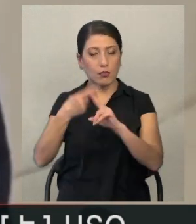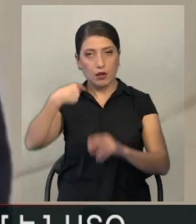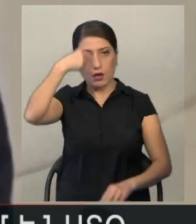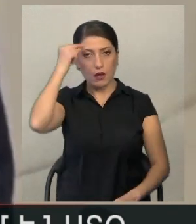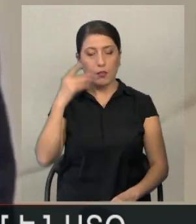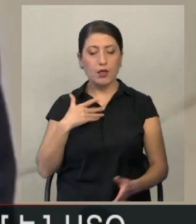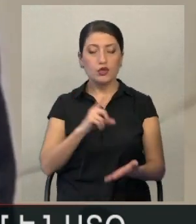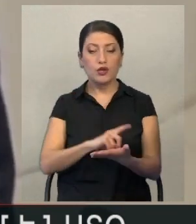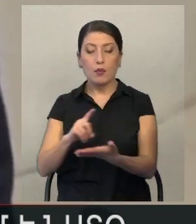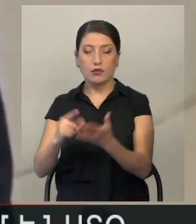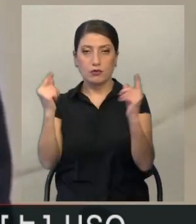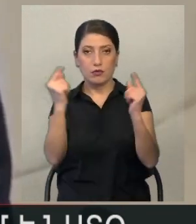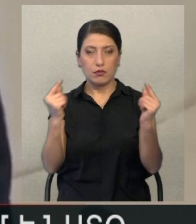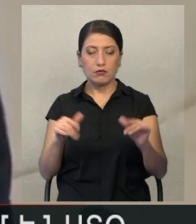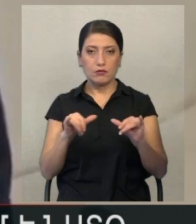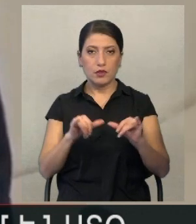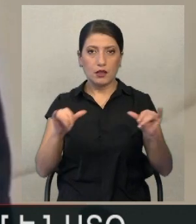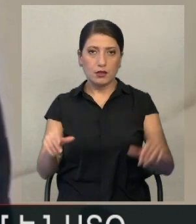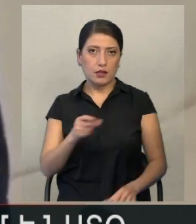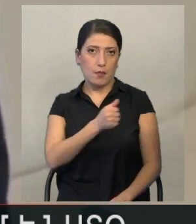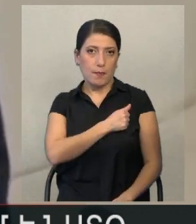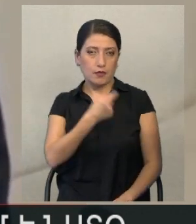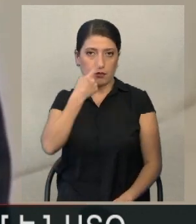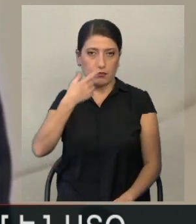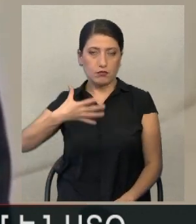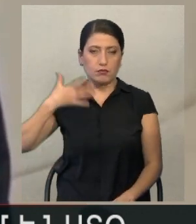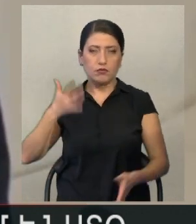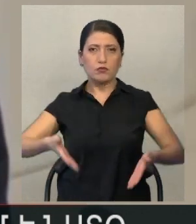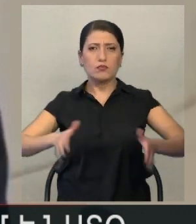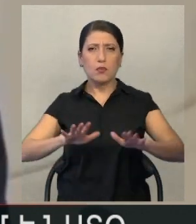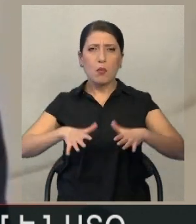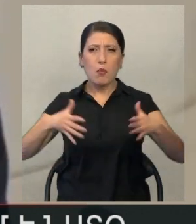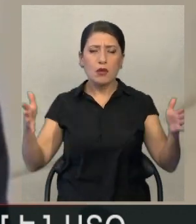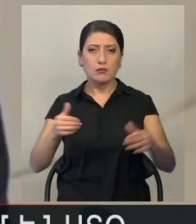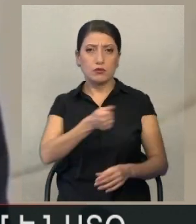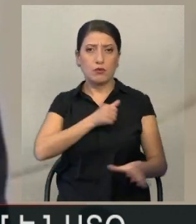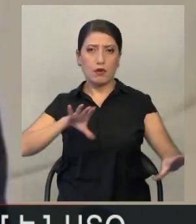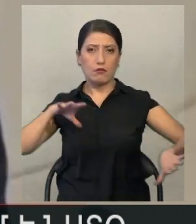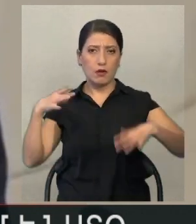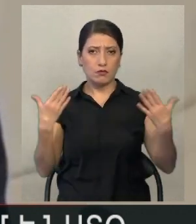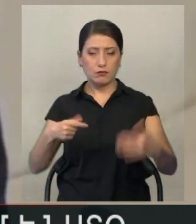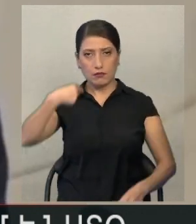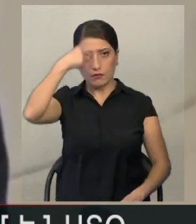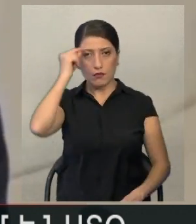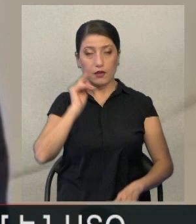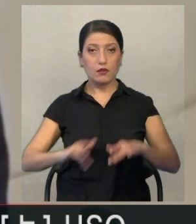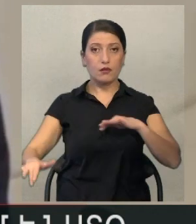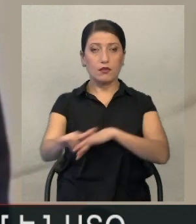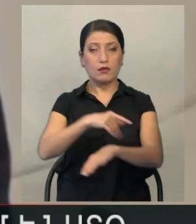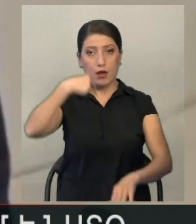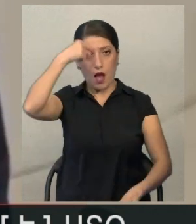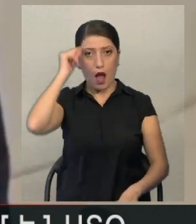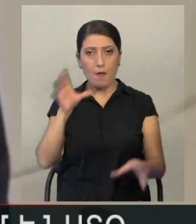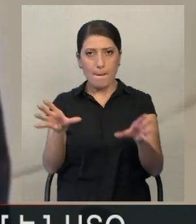մեր չափանիշների համաձայն զարգացնել բանակը։ Վերջերս մեծամասշտաբ զորավարժություն անցկացրինք Ադրբեջանի տարածքում և Ադրբեջանի հետ